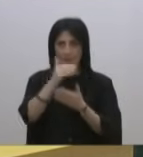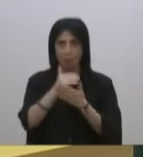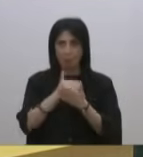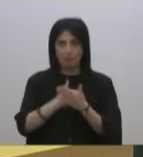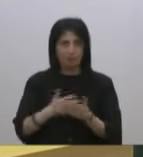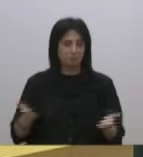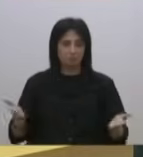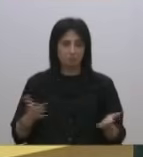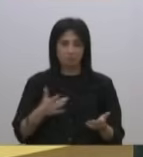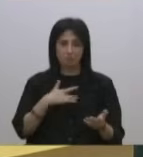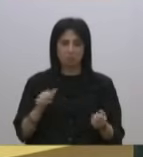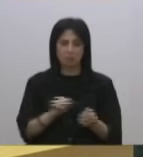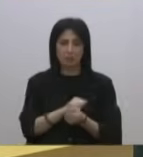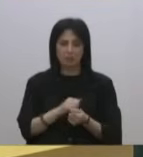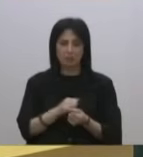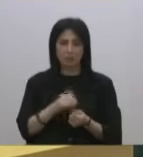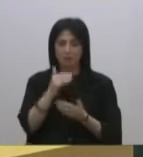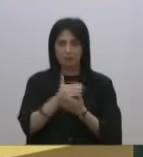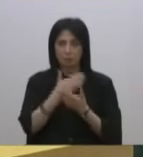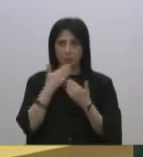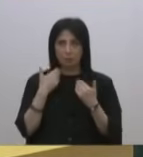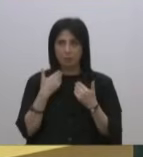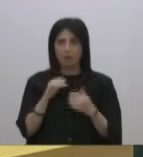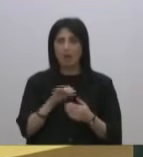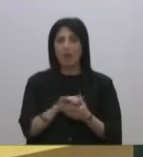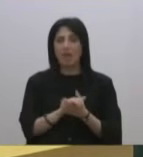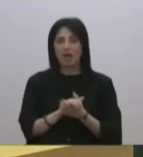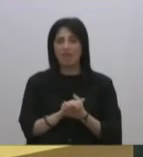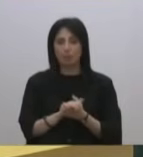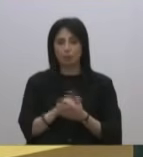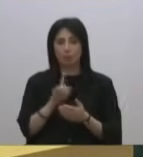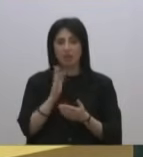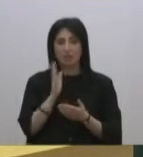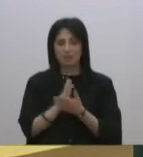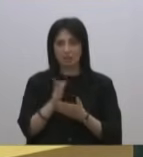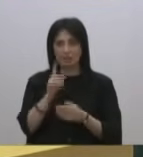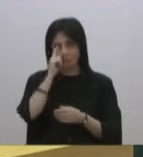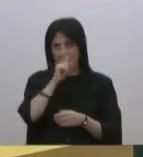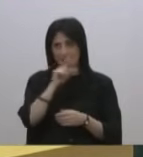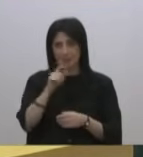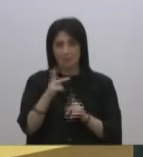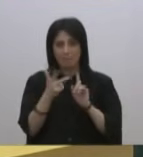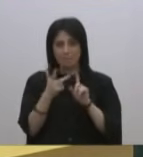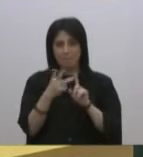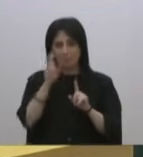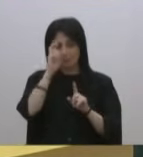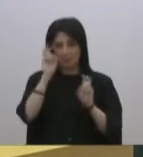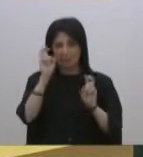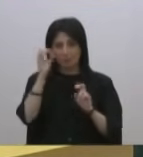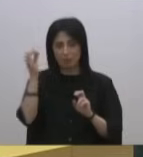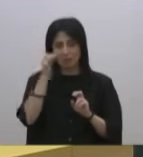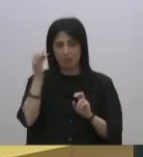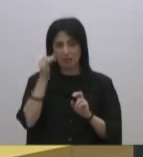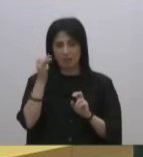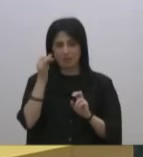ეს კატეგორიულად გამორიცხული, ესეთი ჩამონათვალი არ არსებობს. ევროკავშირის დირექტივა, რას გვეუბნება სათაური? მესამე სახელმწიფოების